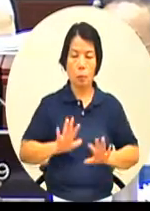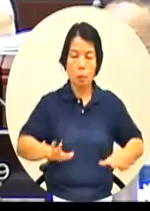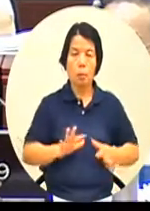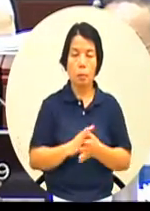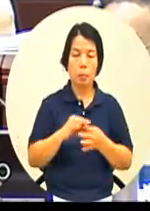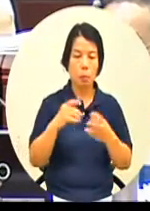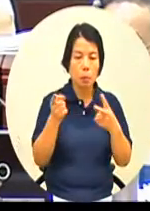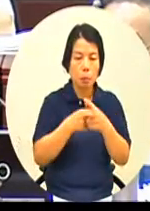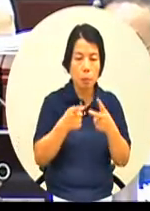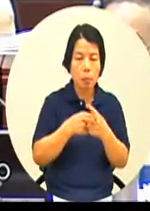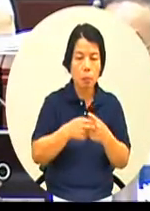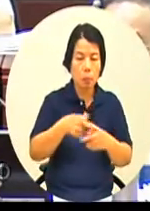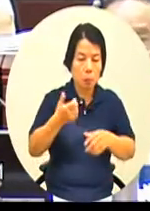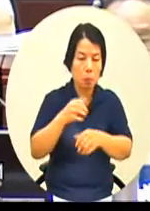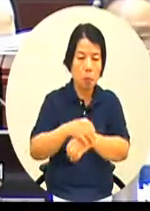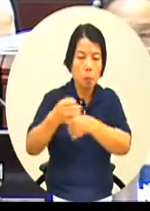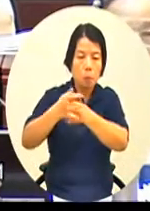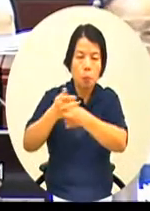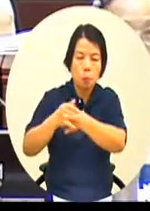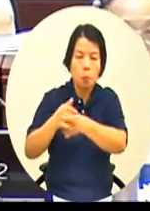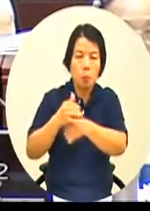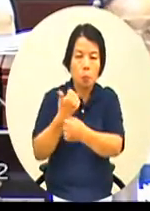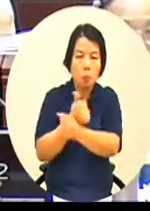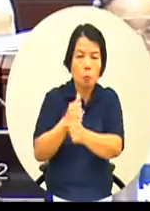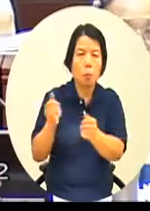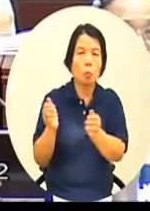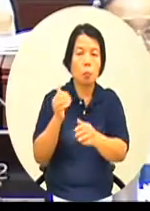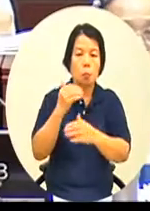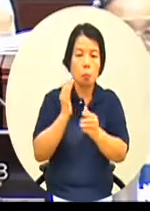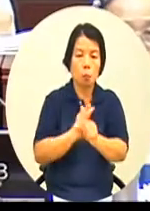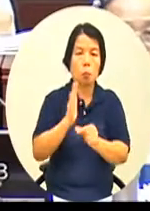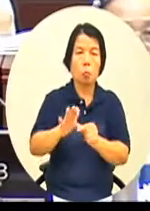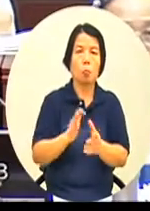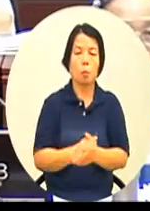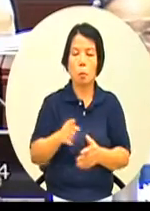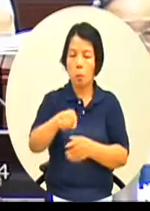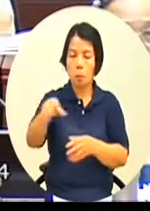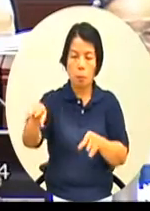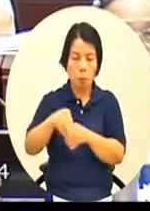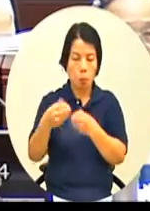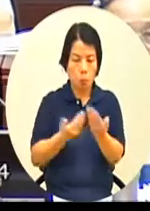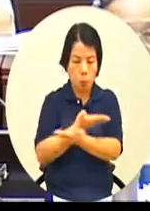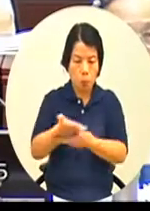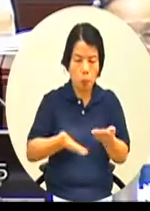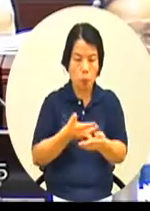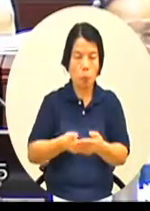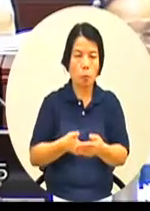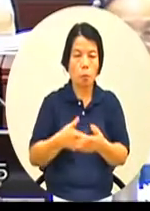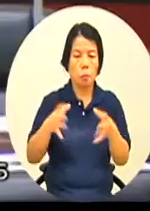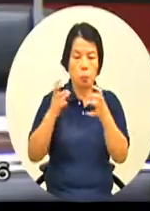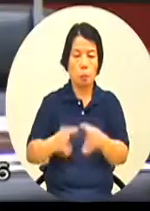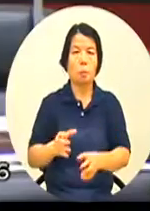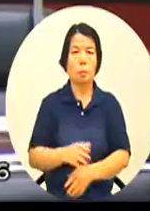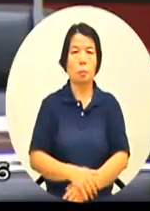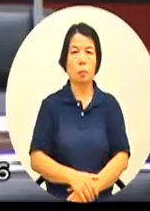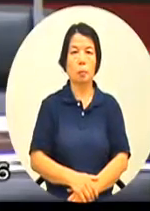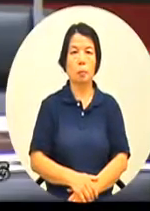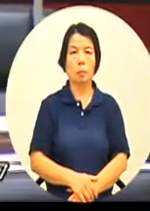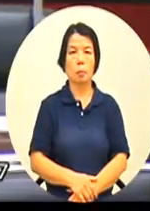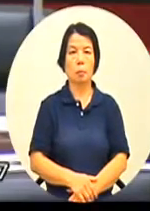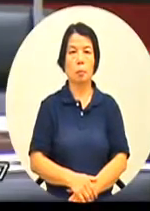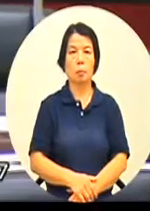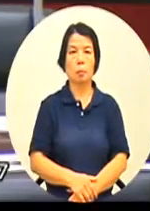的在实验，也是一种大家的互动的学习，一个伙伴关系的建立。 好，感谢你，你请